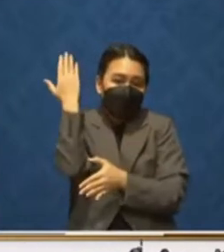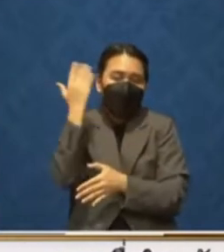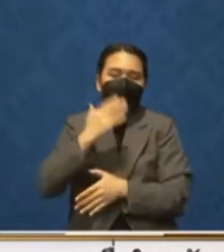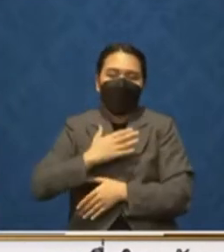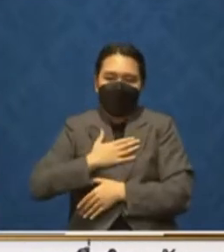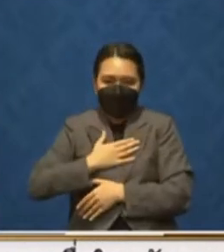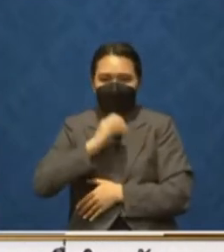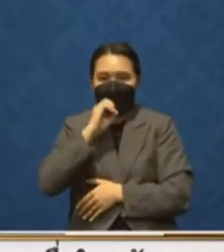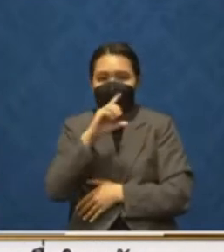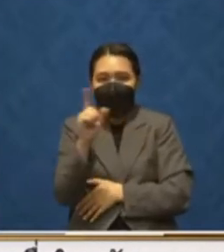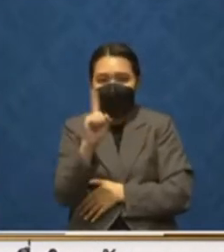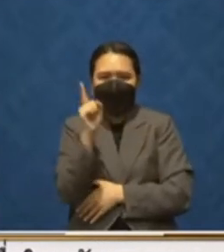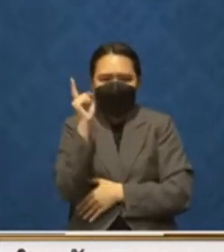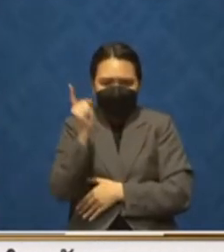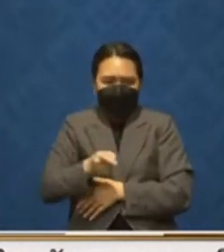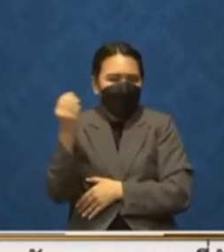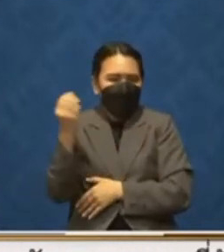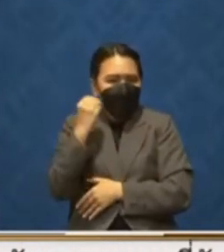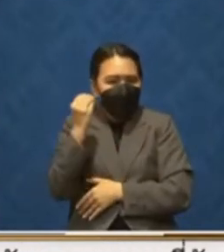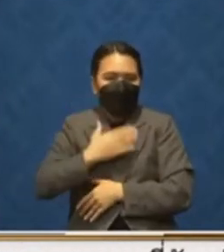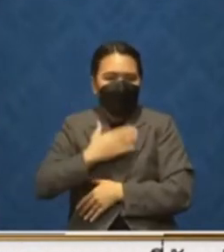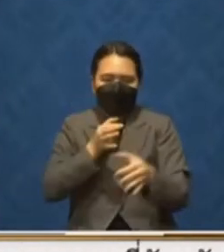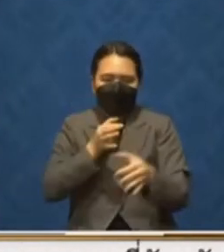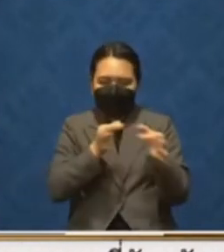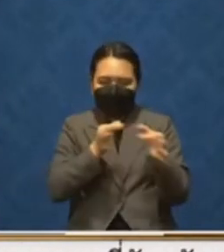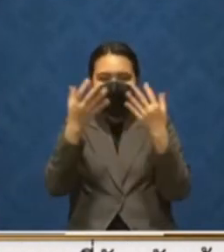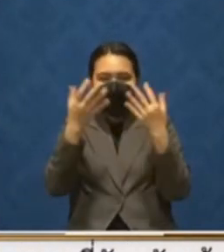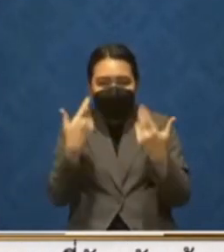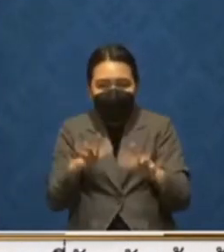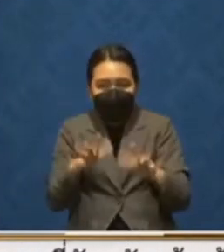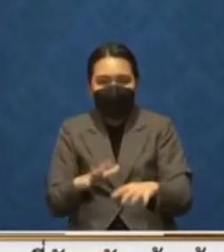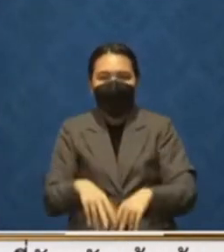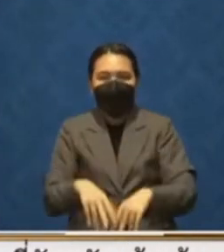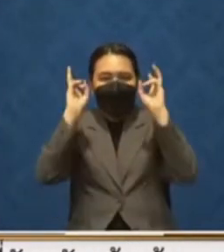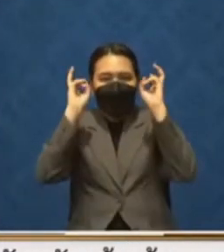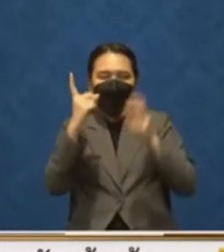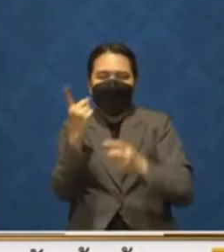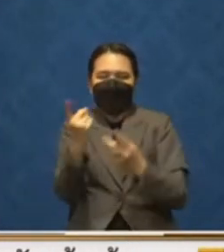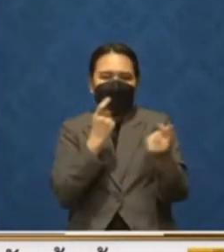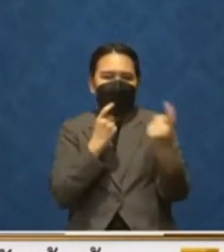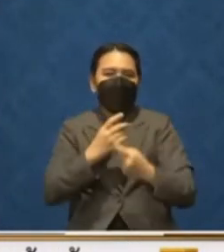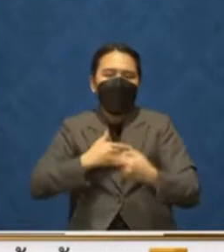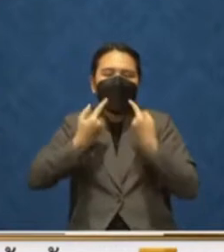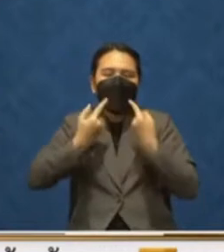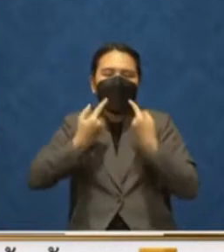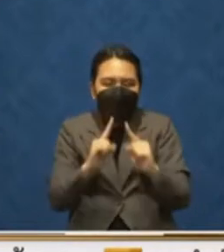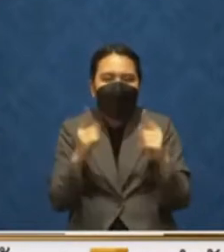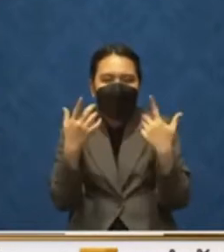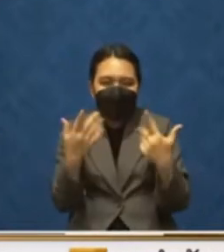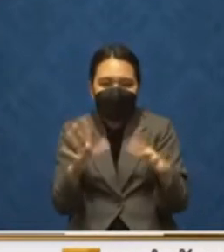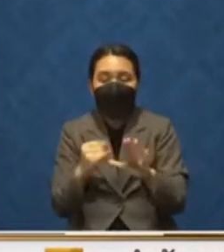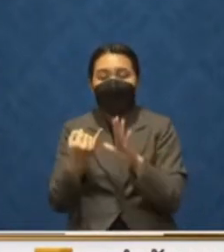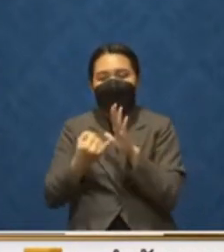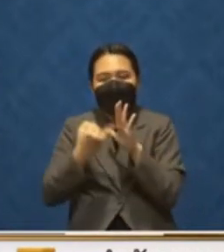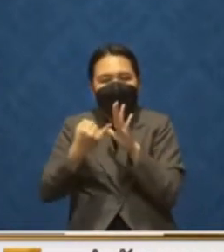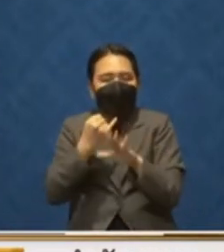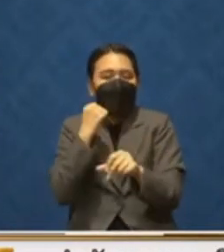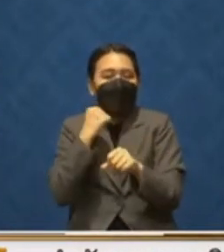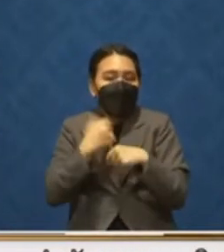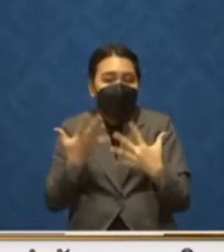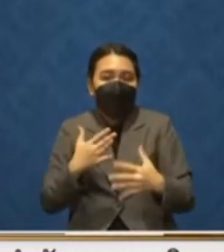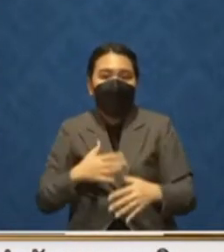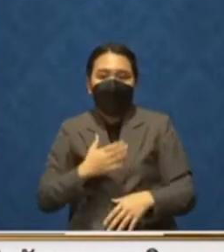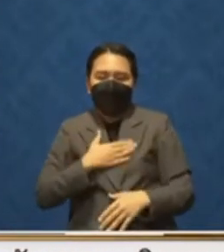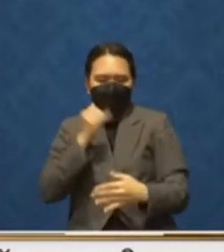ที่พามาหลายๆครั้งนั้นที่แจงไปแล้วตอบกระทู้ไปแล้วเอาง่ายที่สุดละกันนะคะลองไปฟังนี่ผมไม่รู้จักทำไมการส่วนตัว